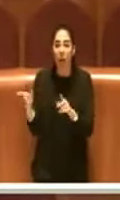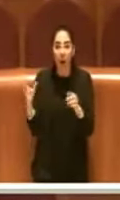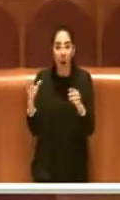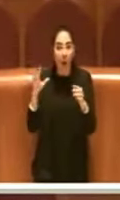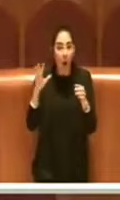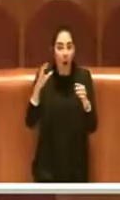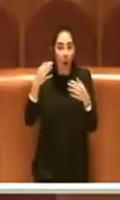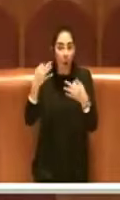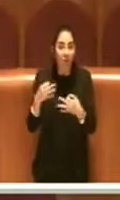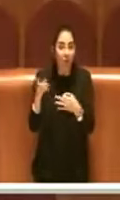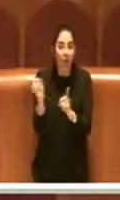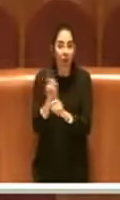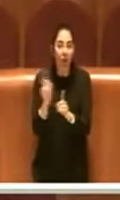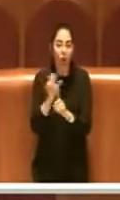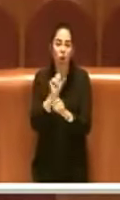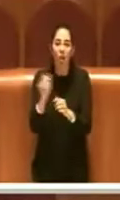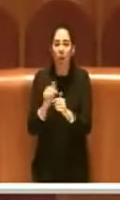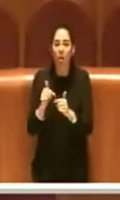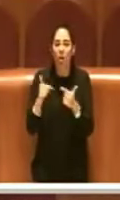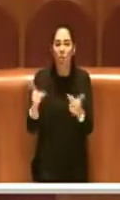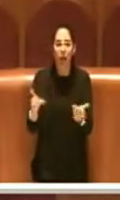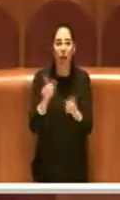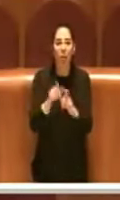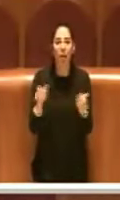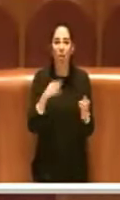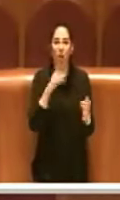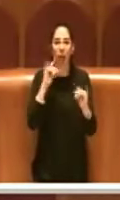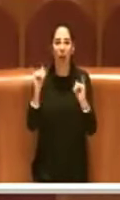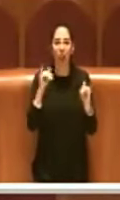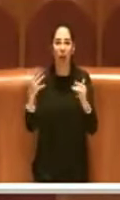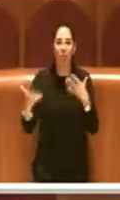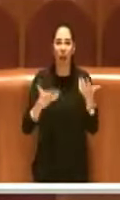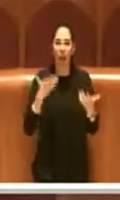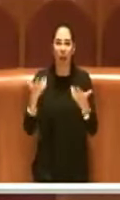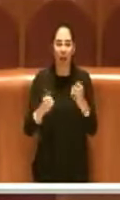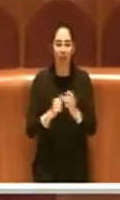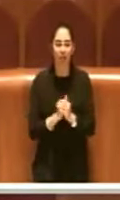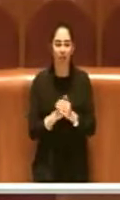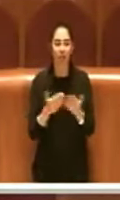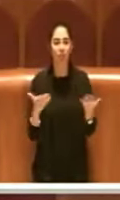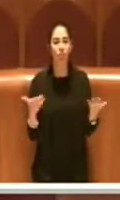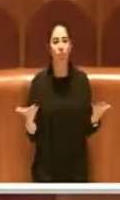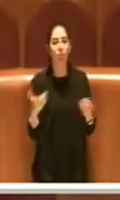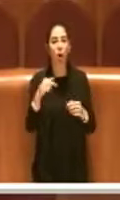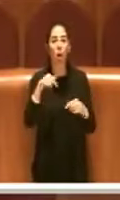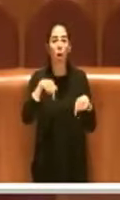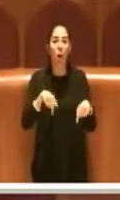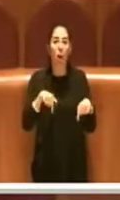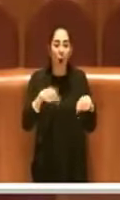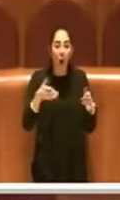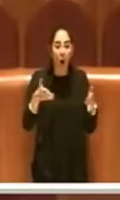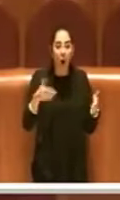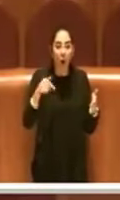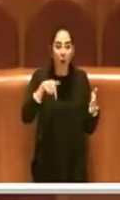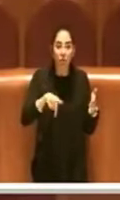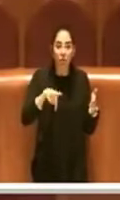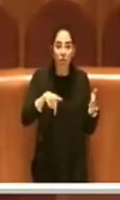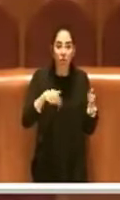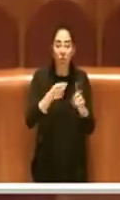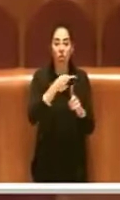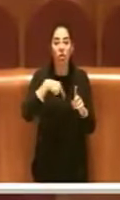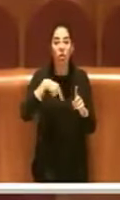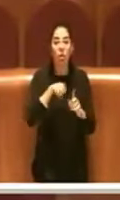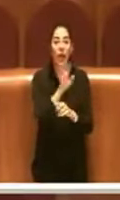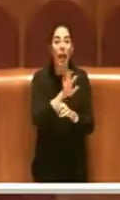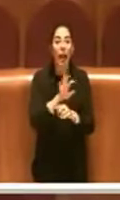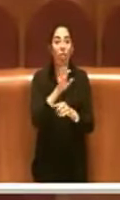dell'ufficialità, che non fanno altro che diffondere allarme nella popolazione. Allora, noi non siamo ad oggi una regione a rischio e questo